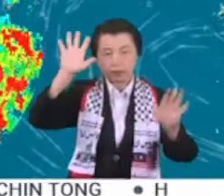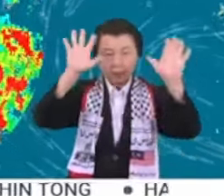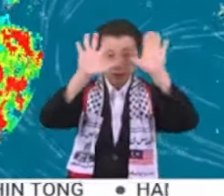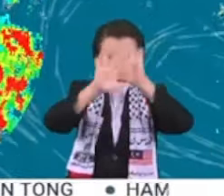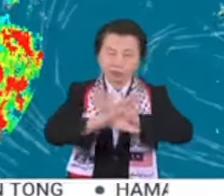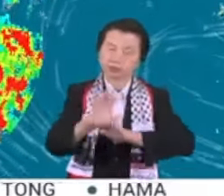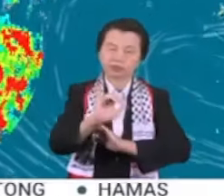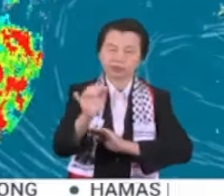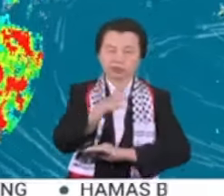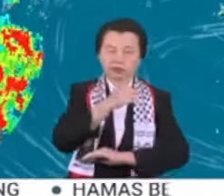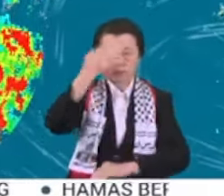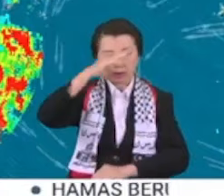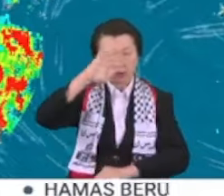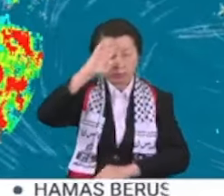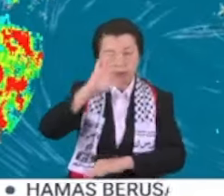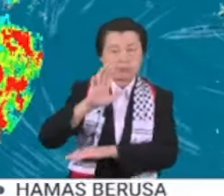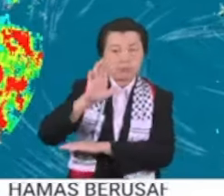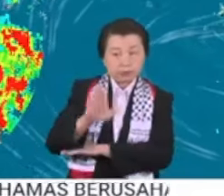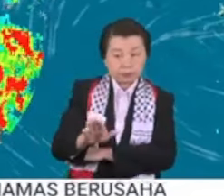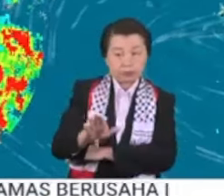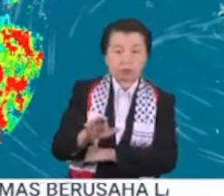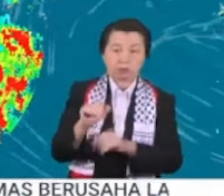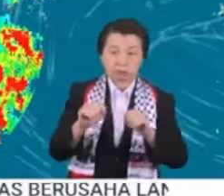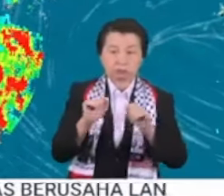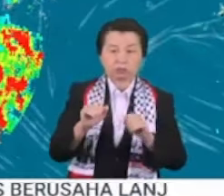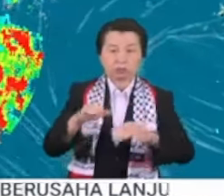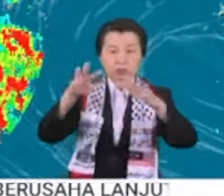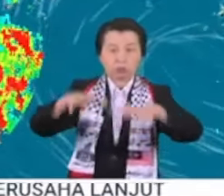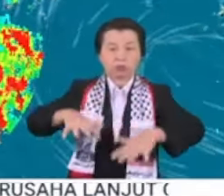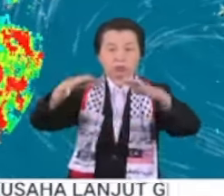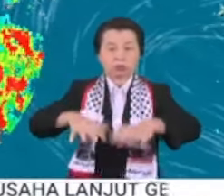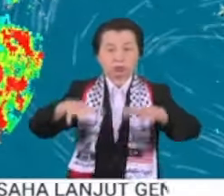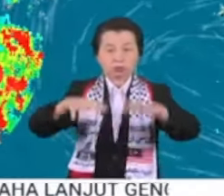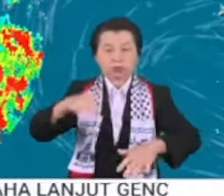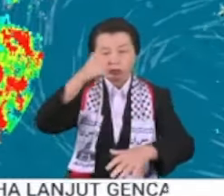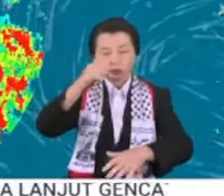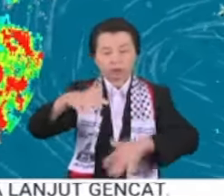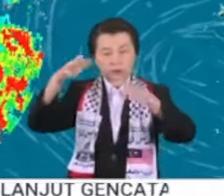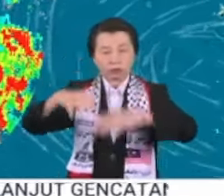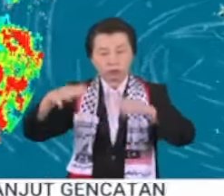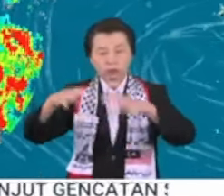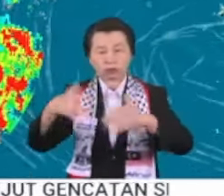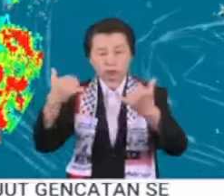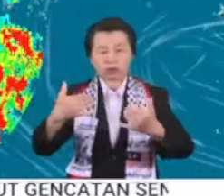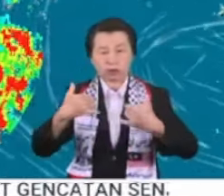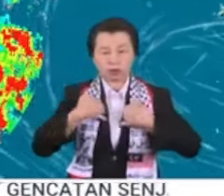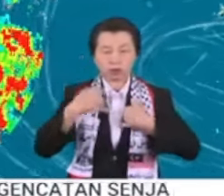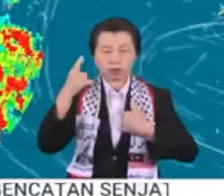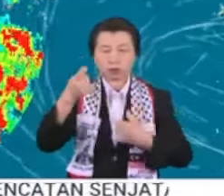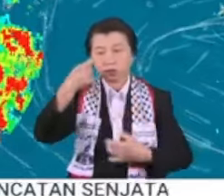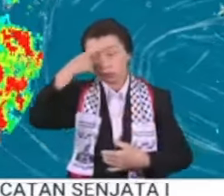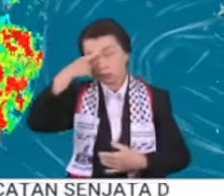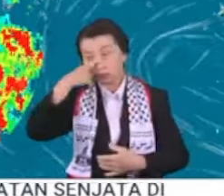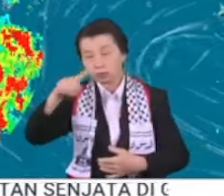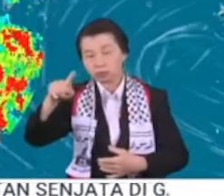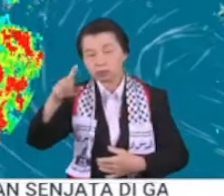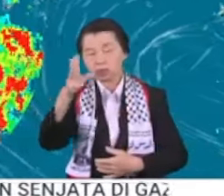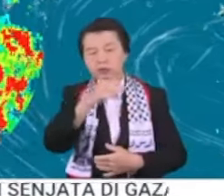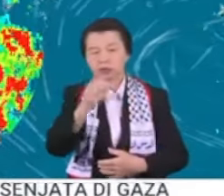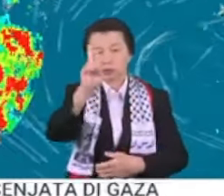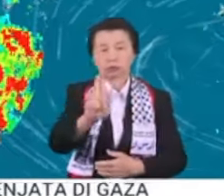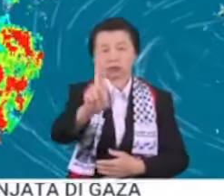tetapi di negeri Perlis pada lewat petang nanti boleh berlaku hujan kerana hujan yang kini berada di Thailand dan juga di